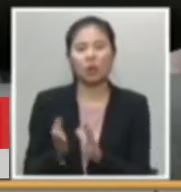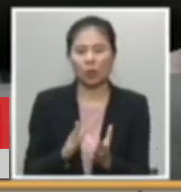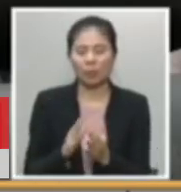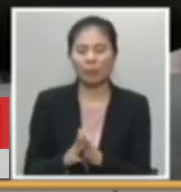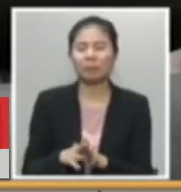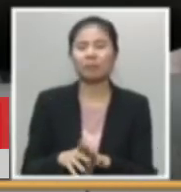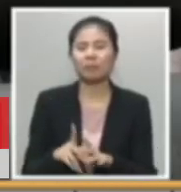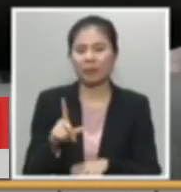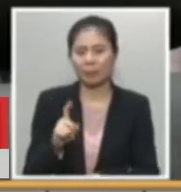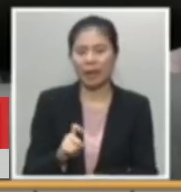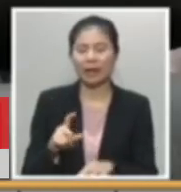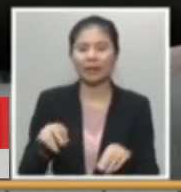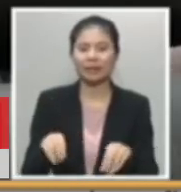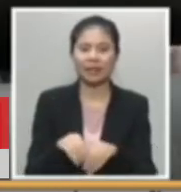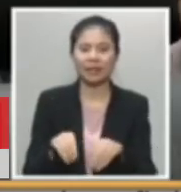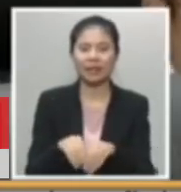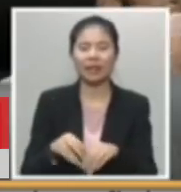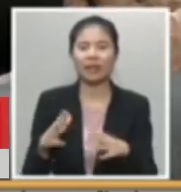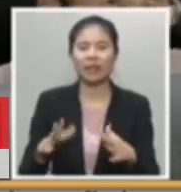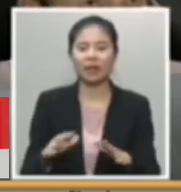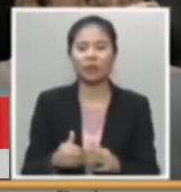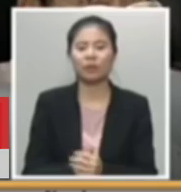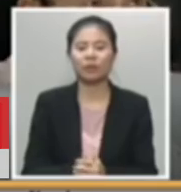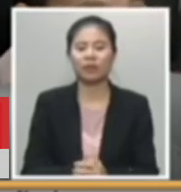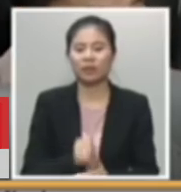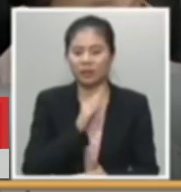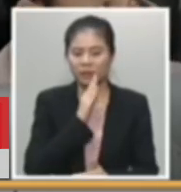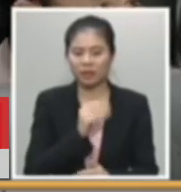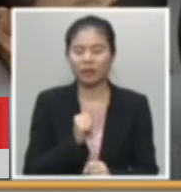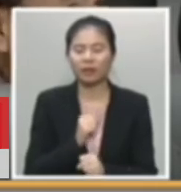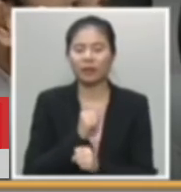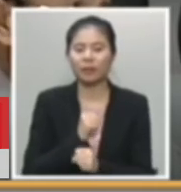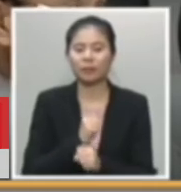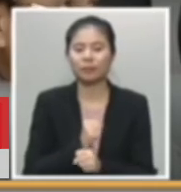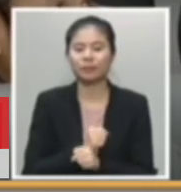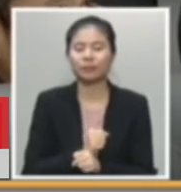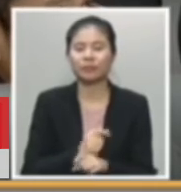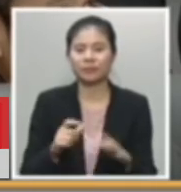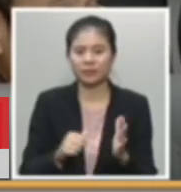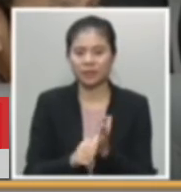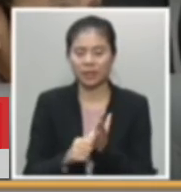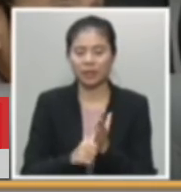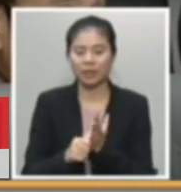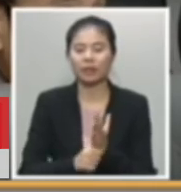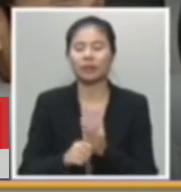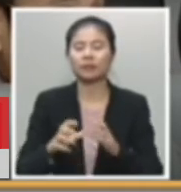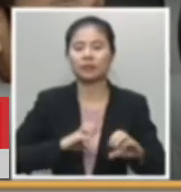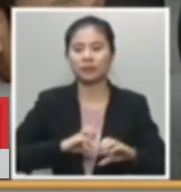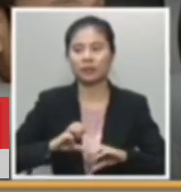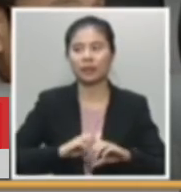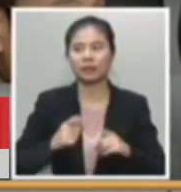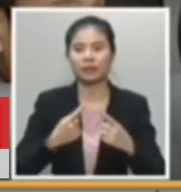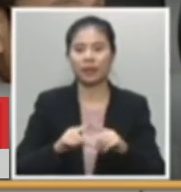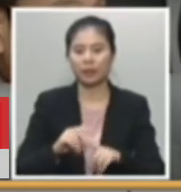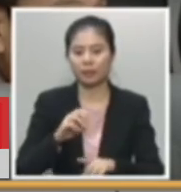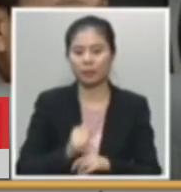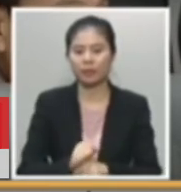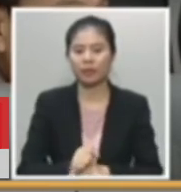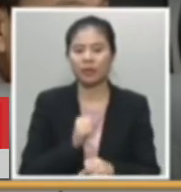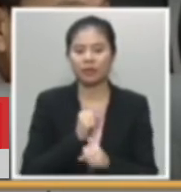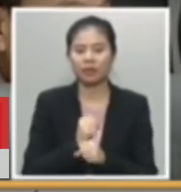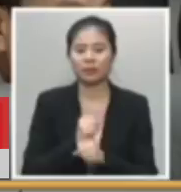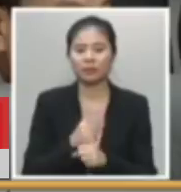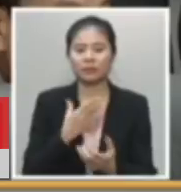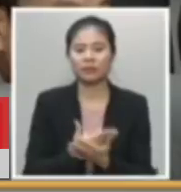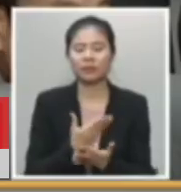แล้วแทนที่ท่านจะดูเอานั้นมาเป็นหลักนะครับในการที่จะจัดการแก้ไขท่านกลับไปจัดงบประม